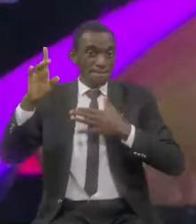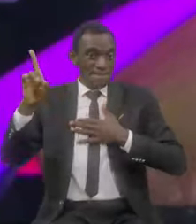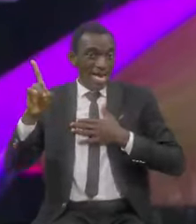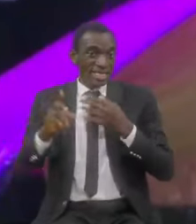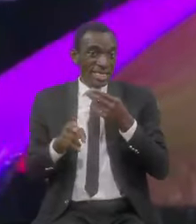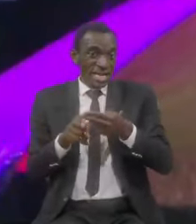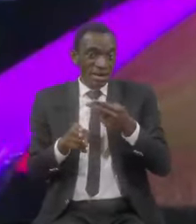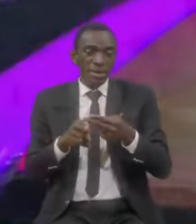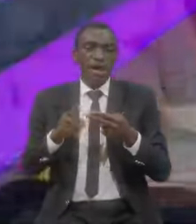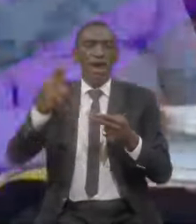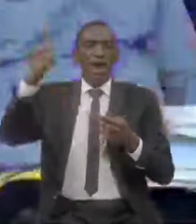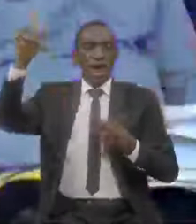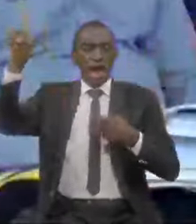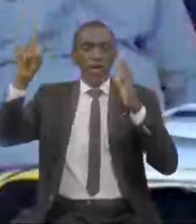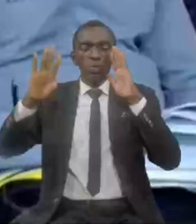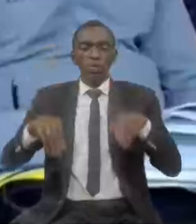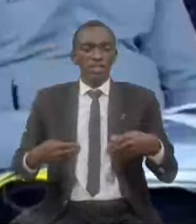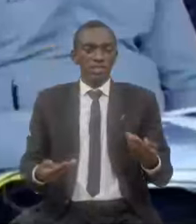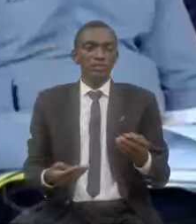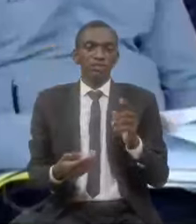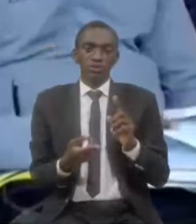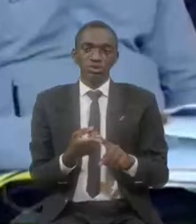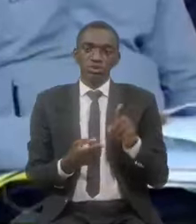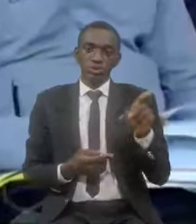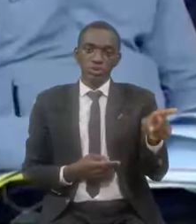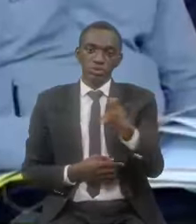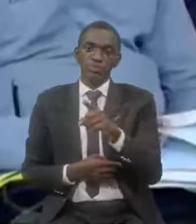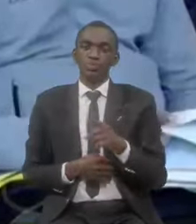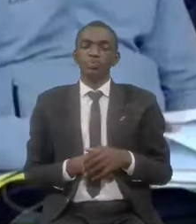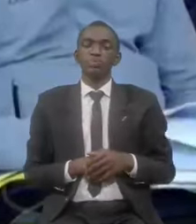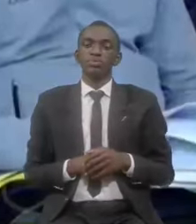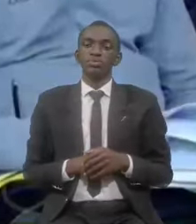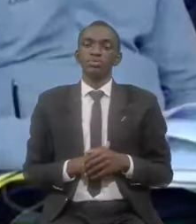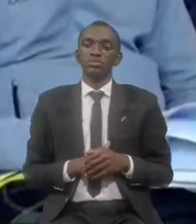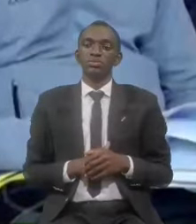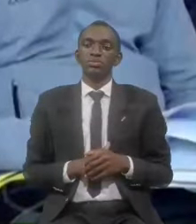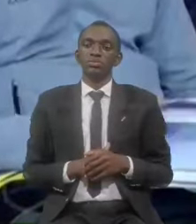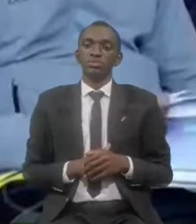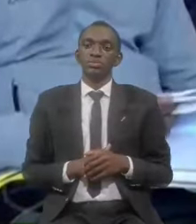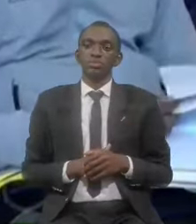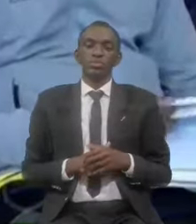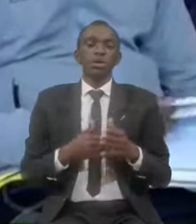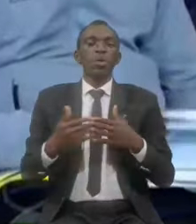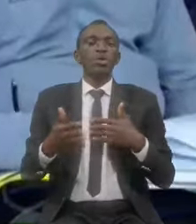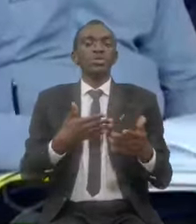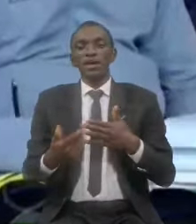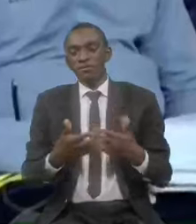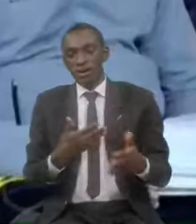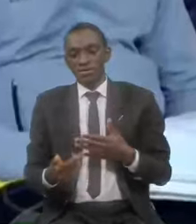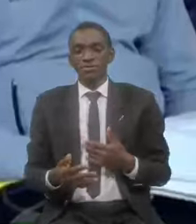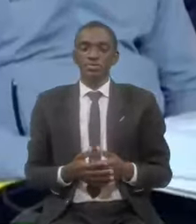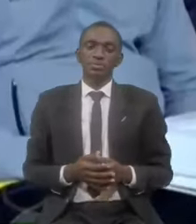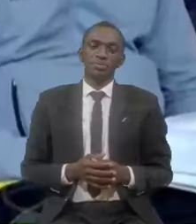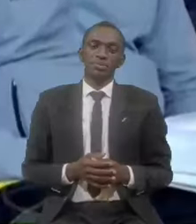Ce que vous demanderez au Père, il vous le donnera en mon nom. Ce que vous